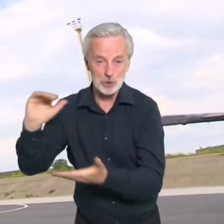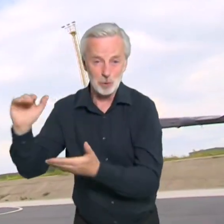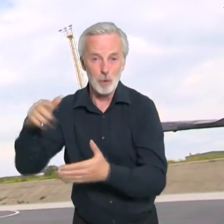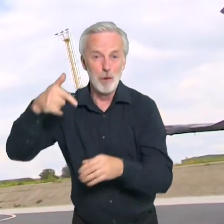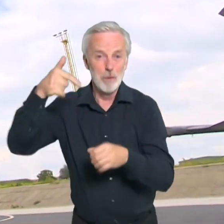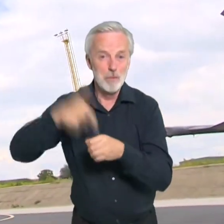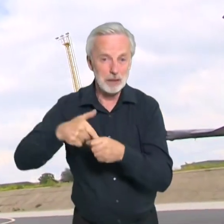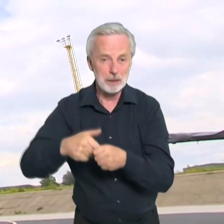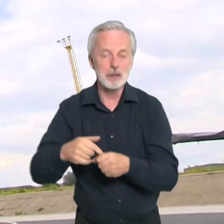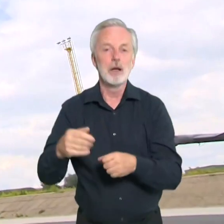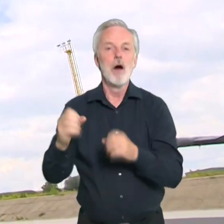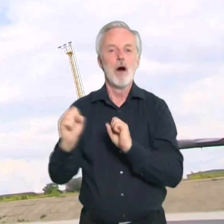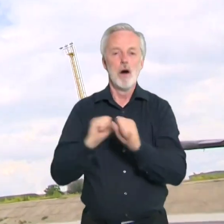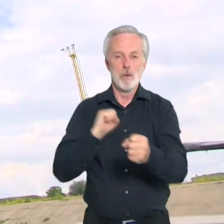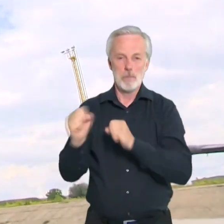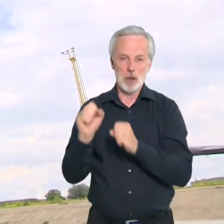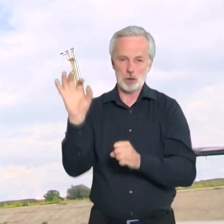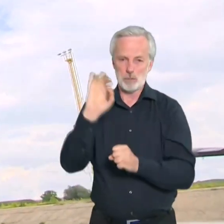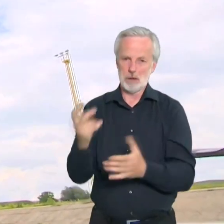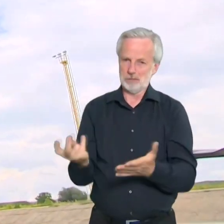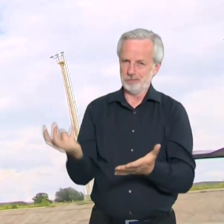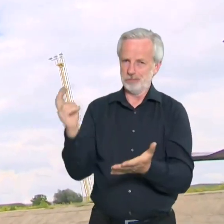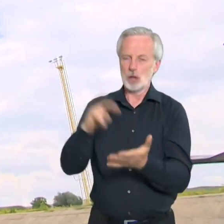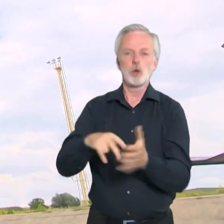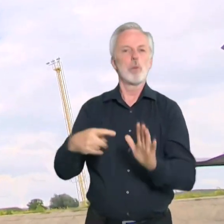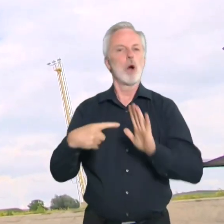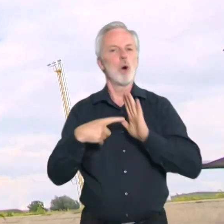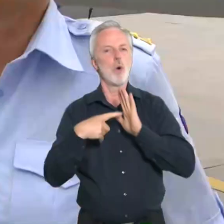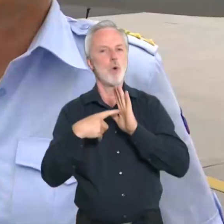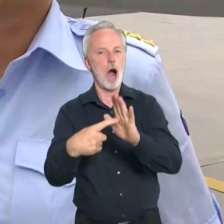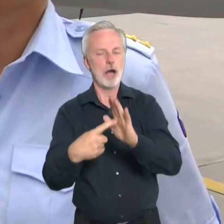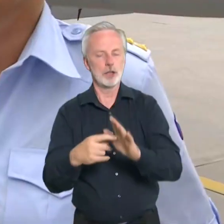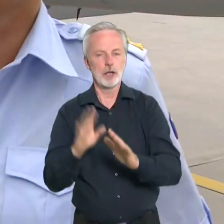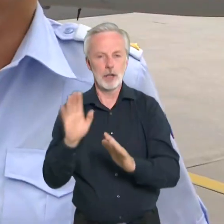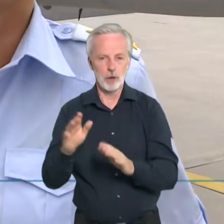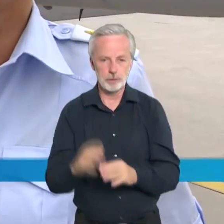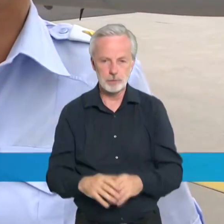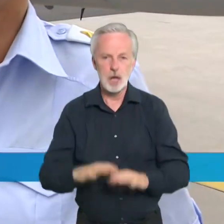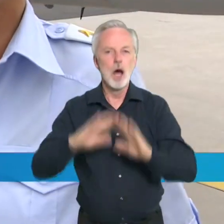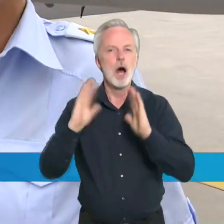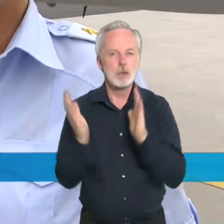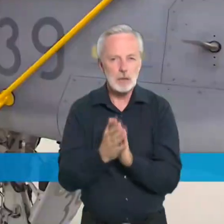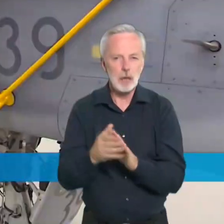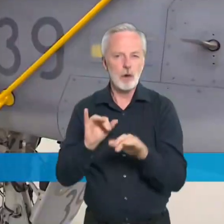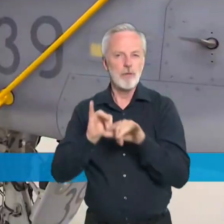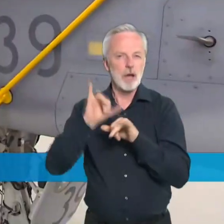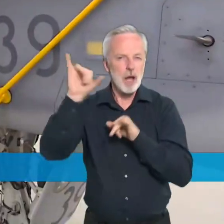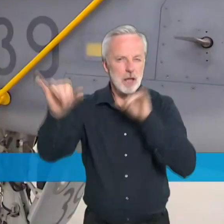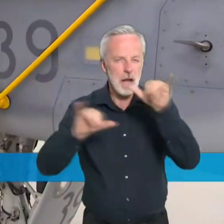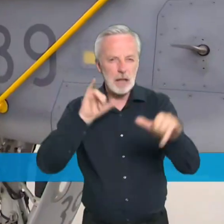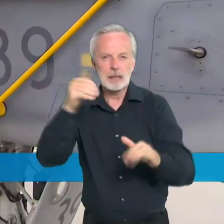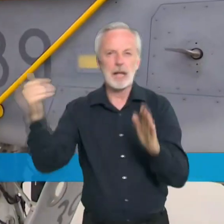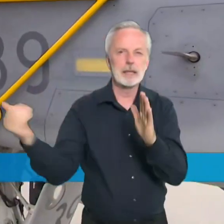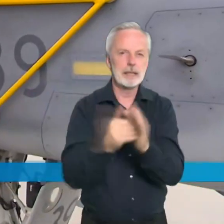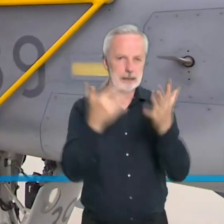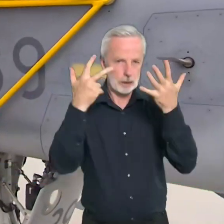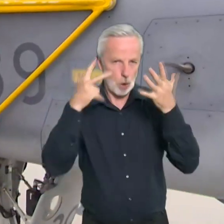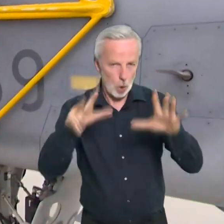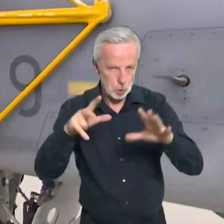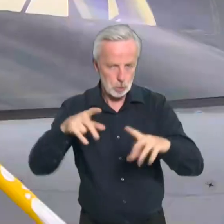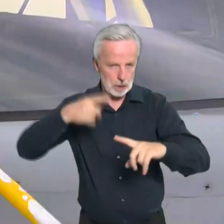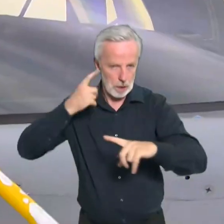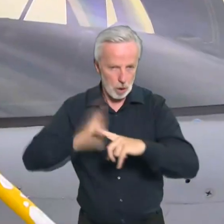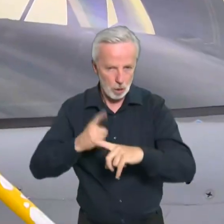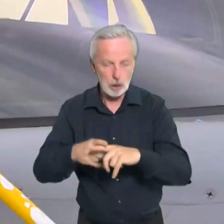Španko přebírá letoun, předvede svoji sestavu. Jeho celkový nálet činí zhruba 1800 hodin, z toho na letounu JAS-39 Gripen